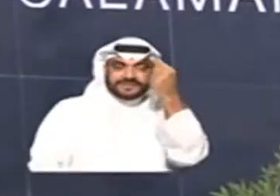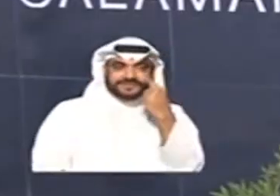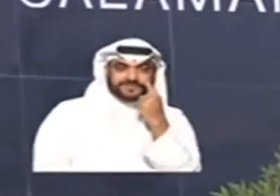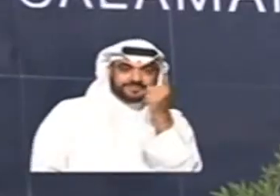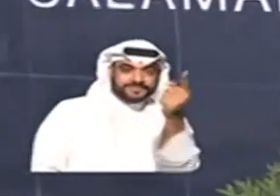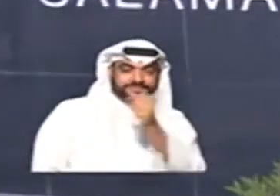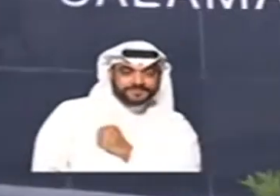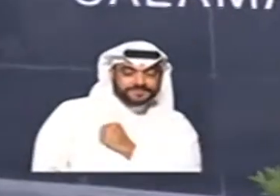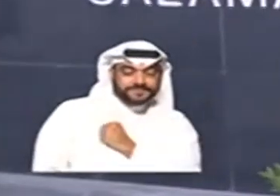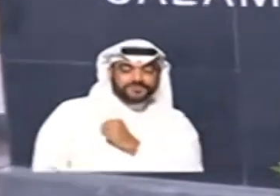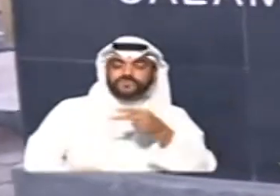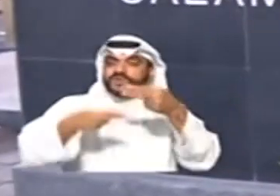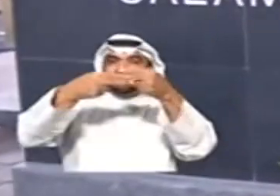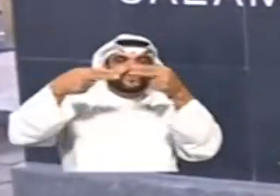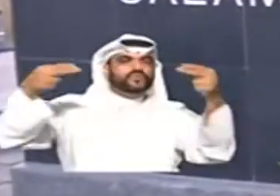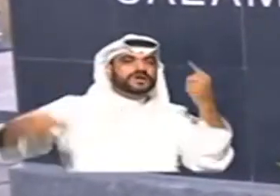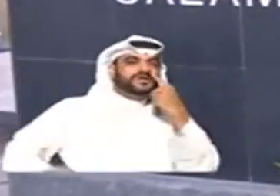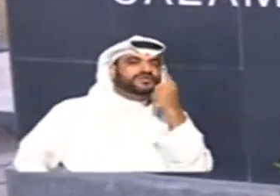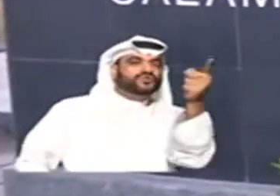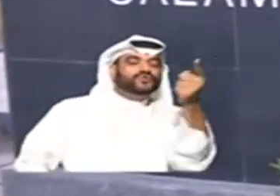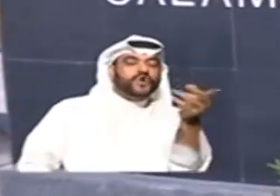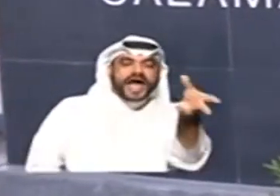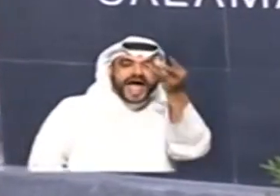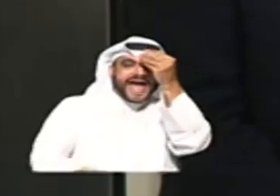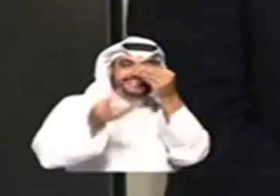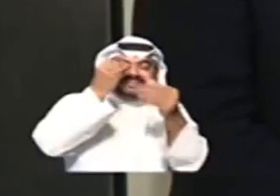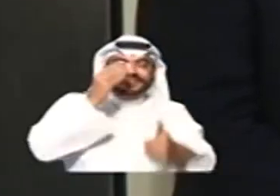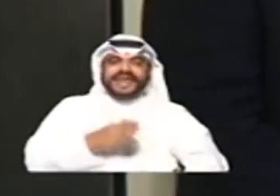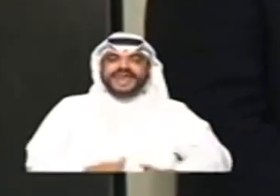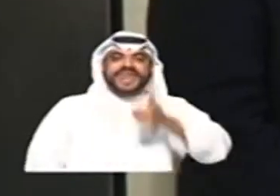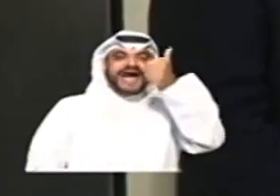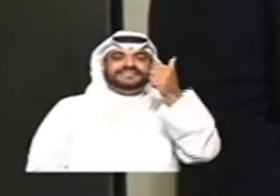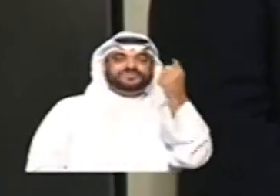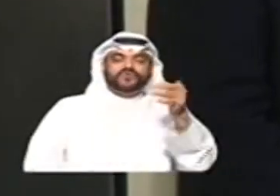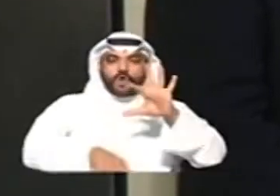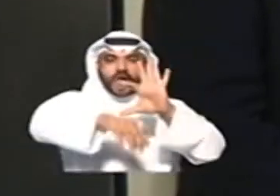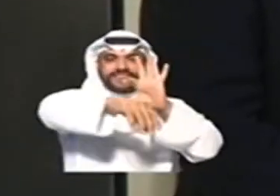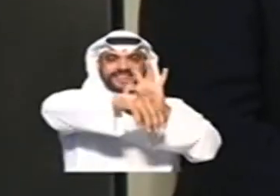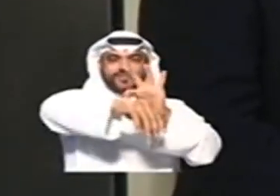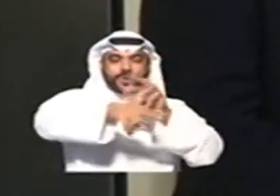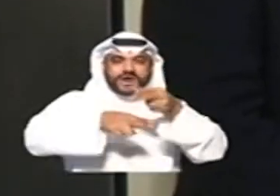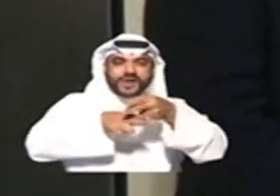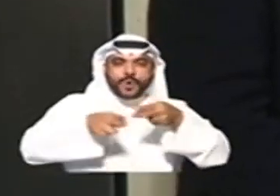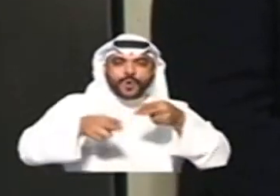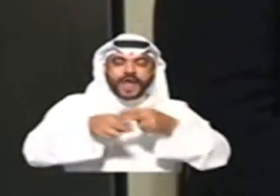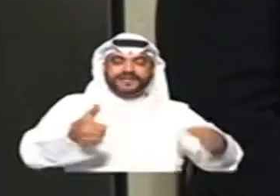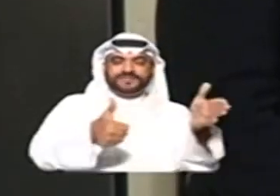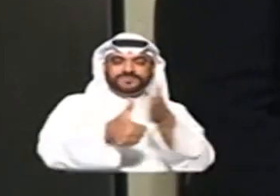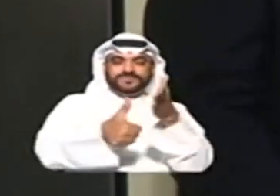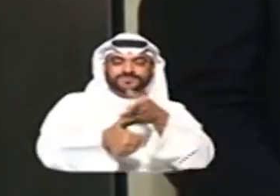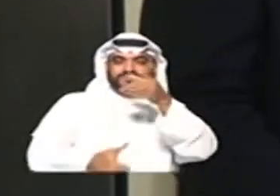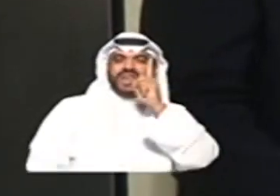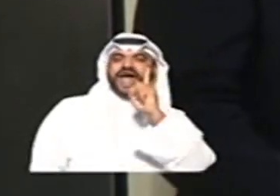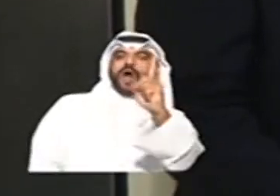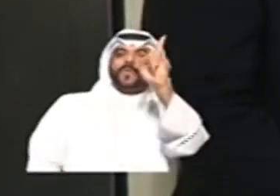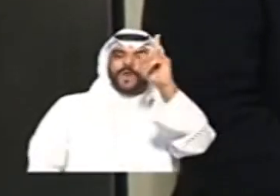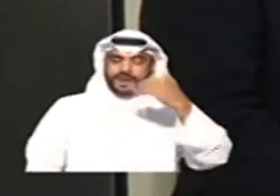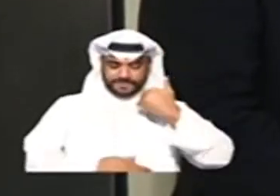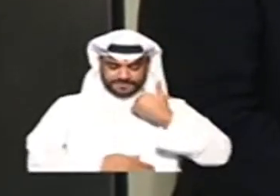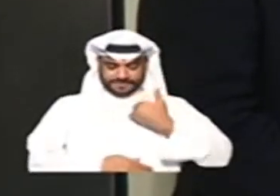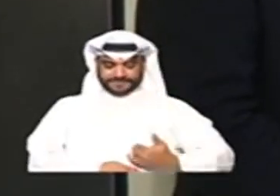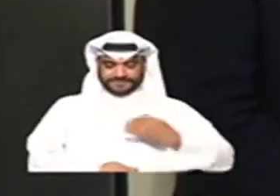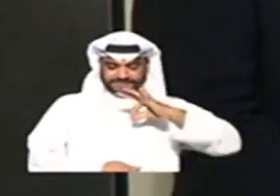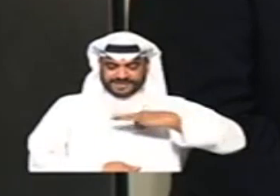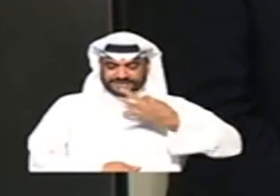ولكن قصة النجاح التي سجلها الفريق الطبي في مركز الدبوس للقلب شكل علامة تاريخية فارقة في صفحات